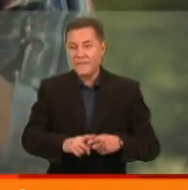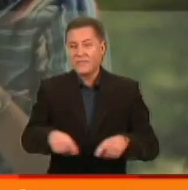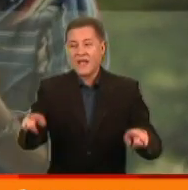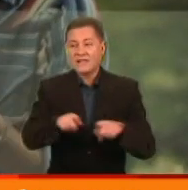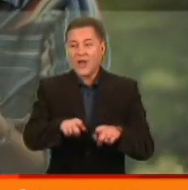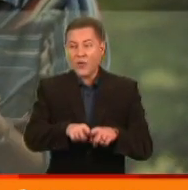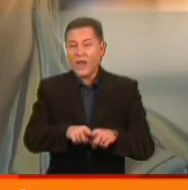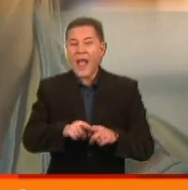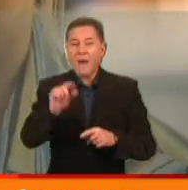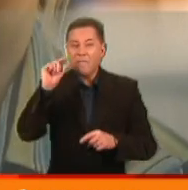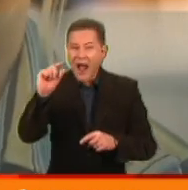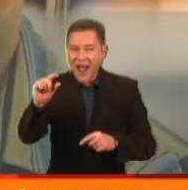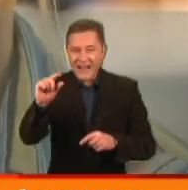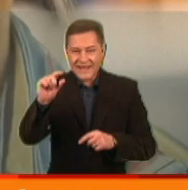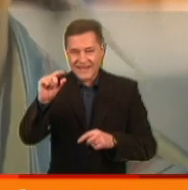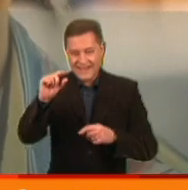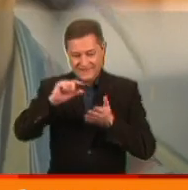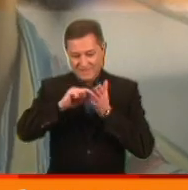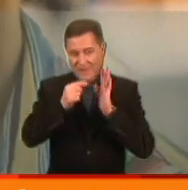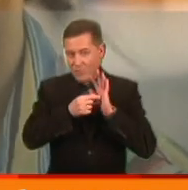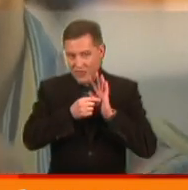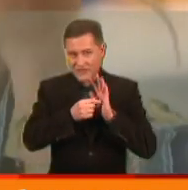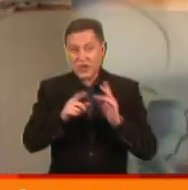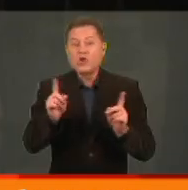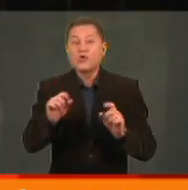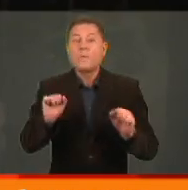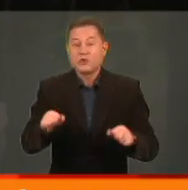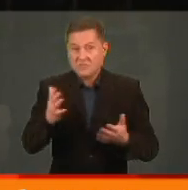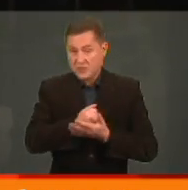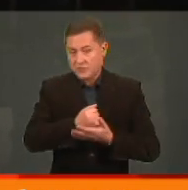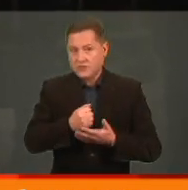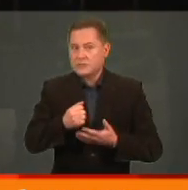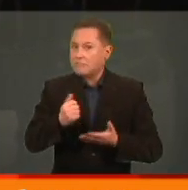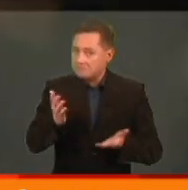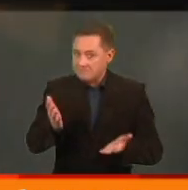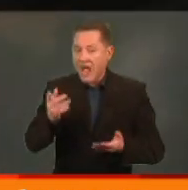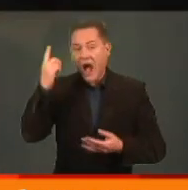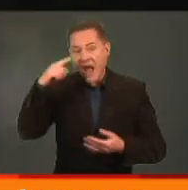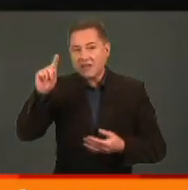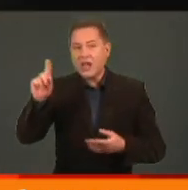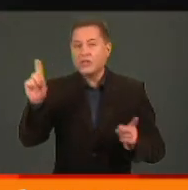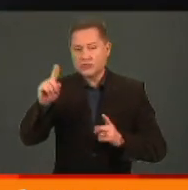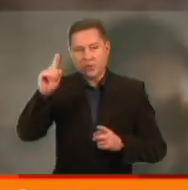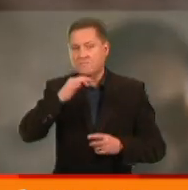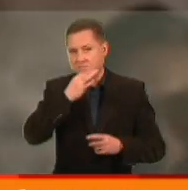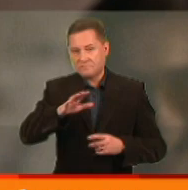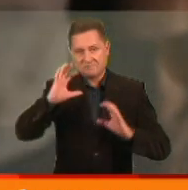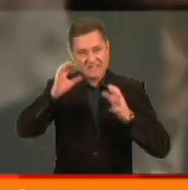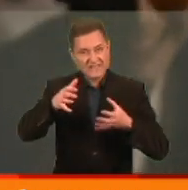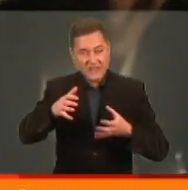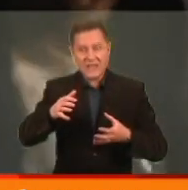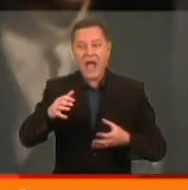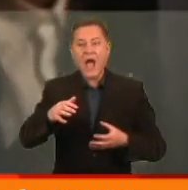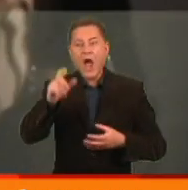такой маленький, ну, казалось би, ну що з цього може вийти, да? А вийшла ідея, що підкорила світ. На її реалізацію